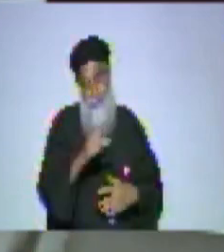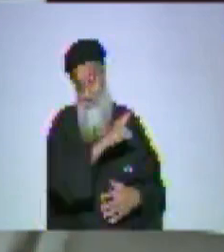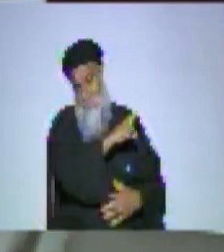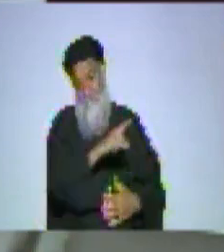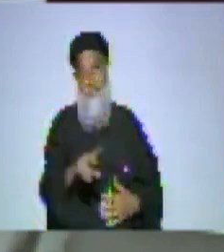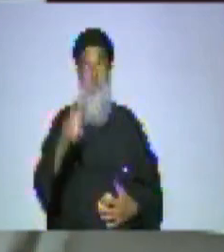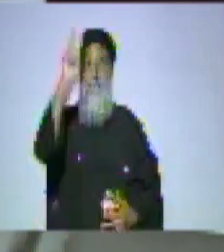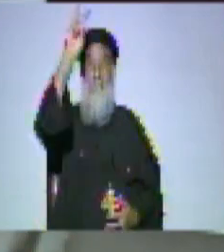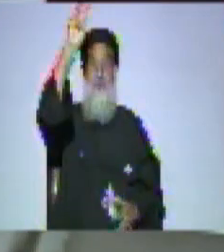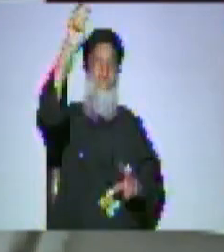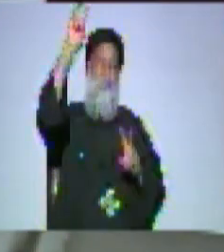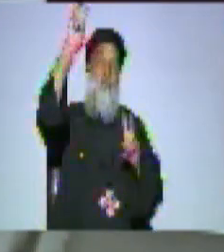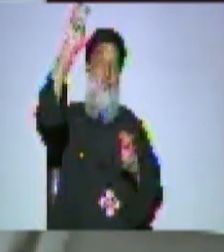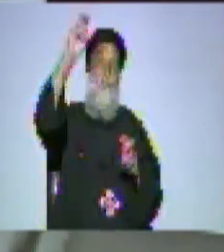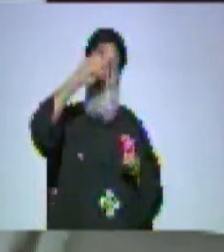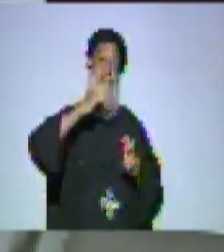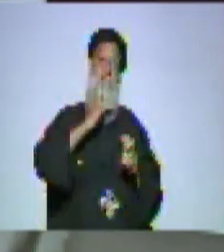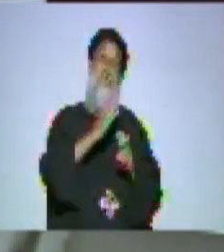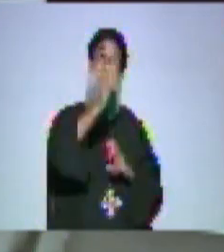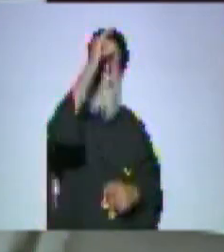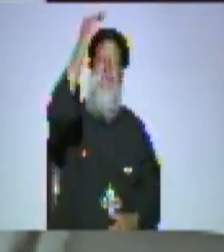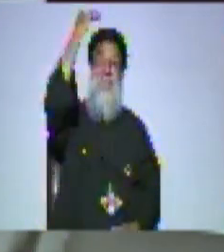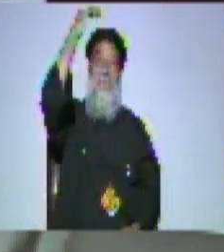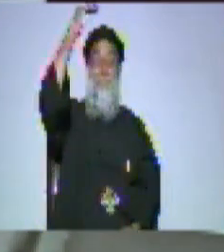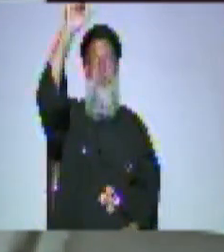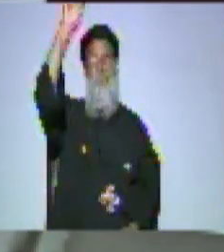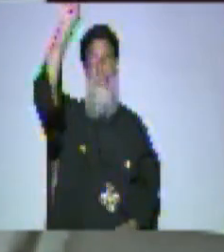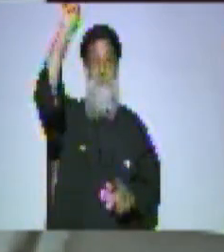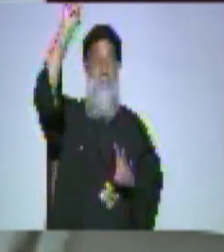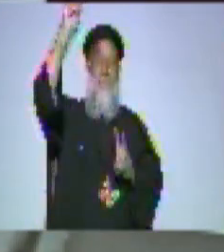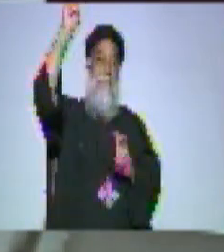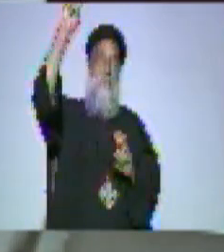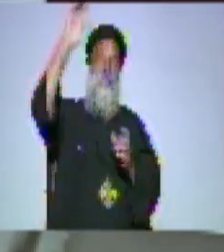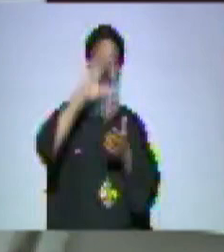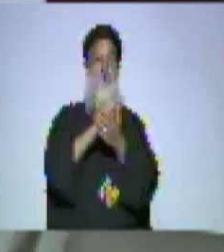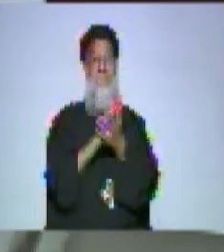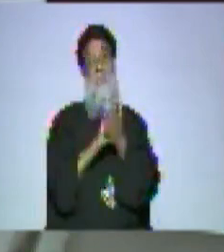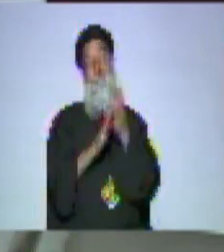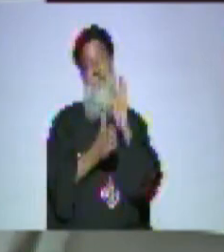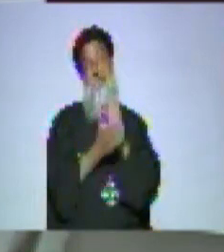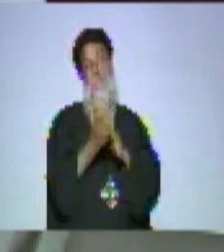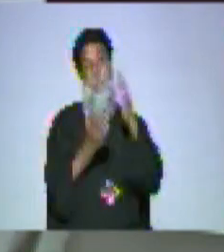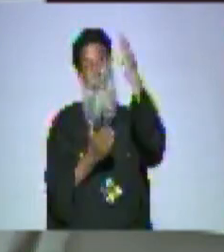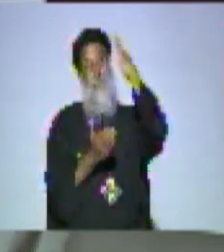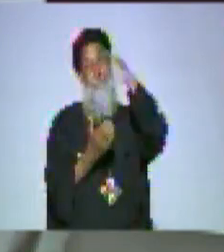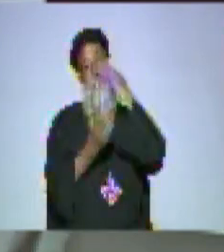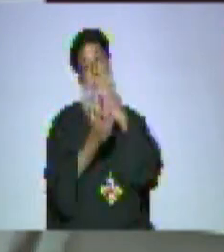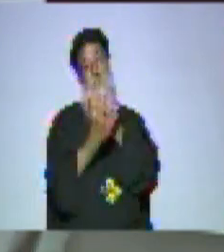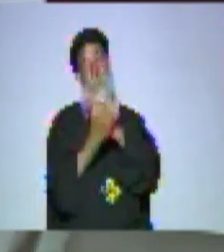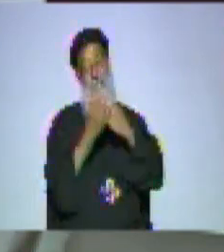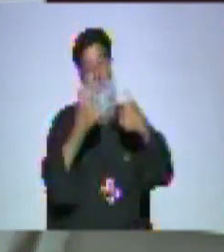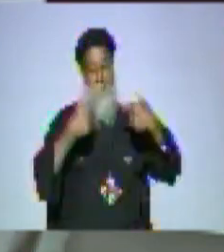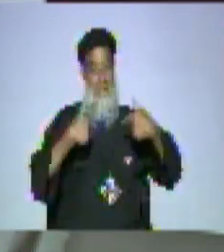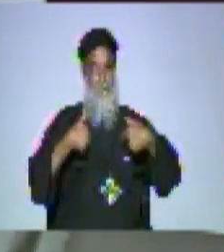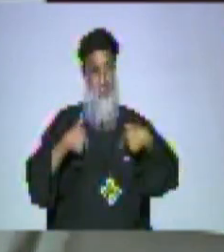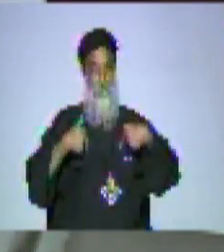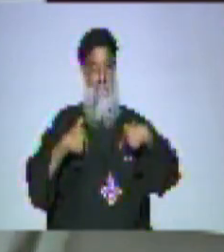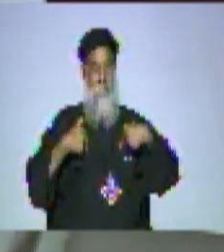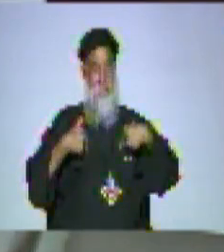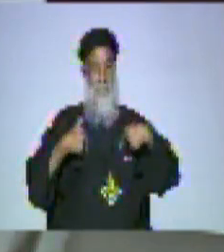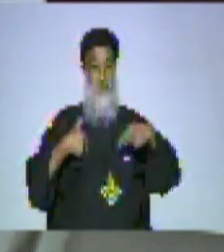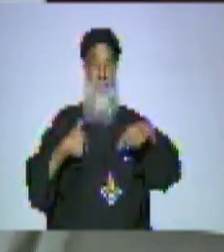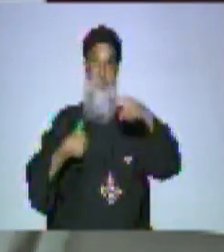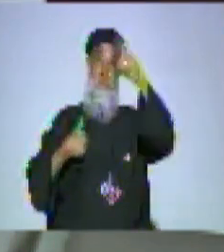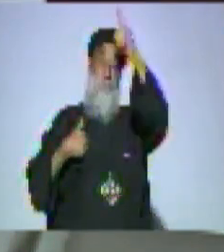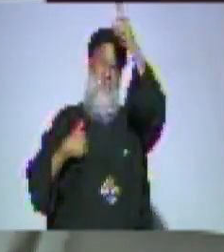يغفر لكم ابوكم السماوي زلتكم فغفران ربنا ليا متوقف